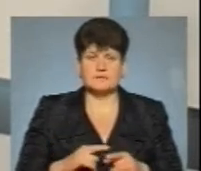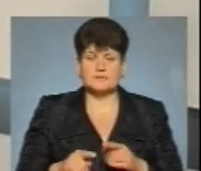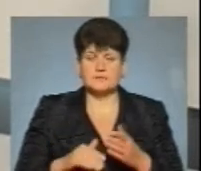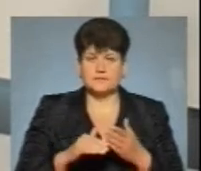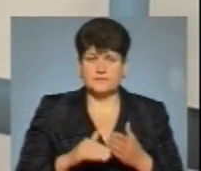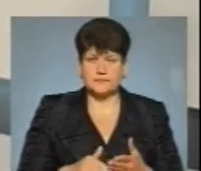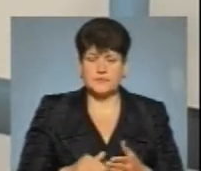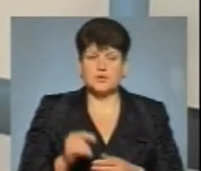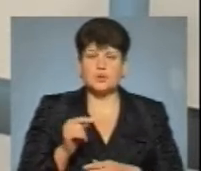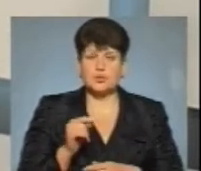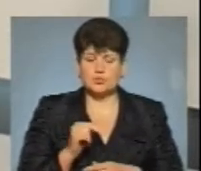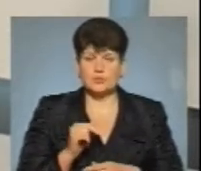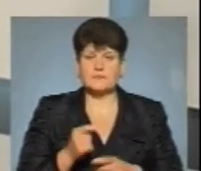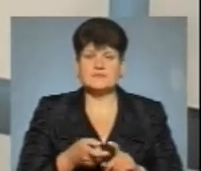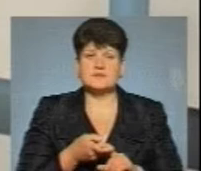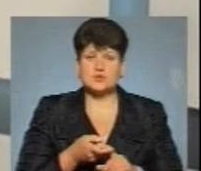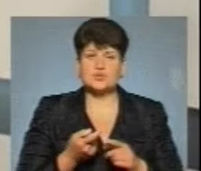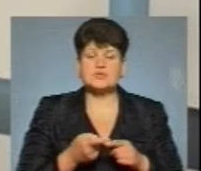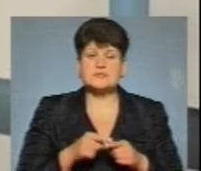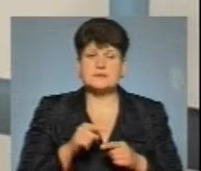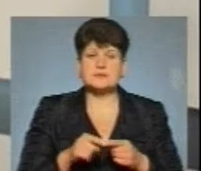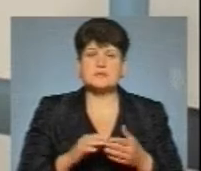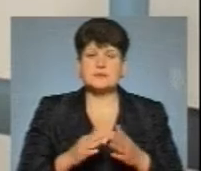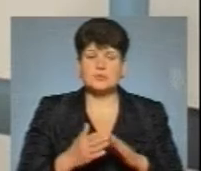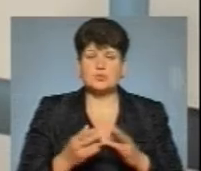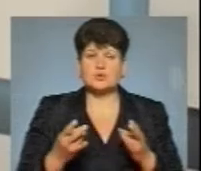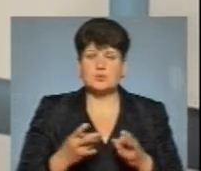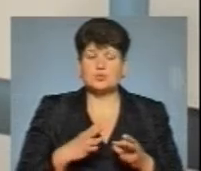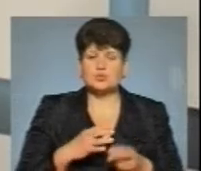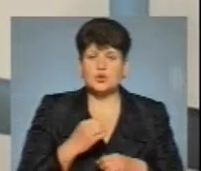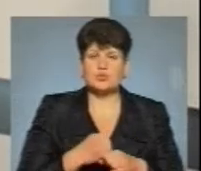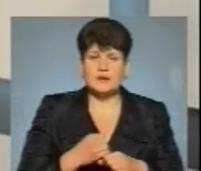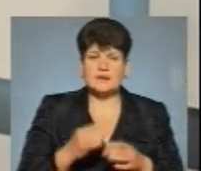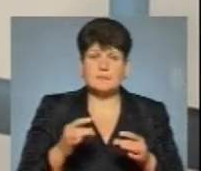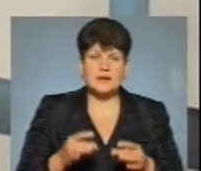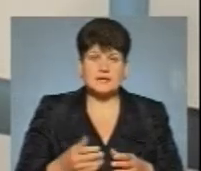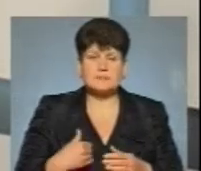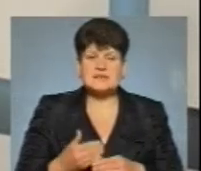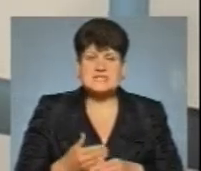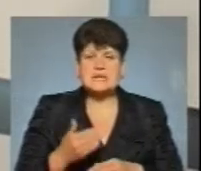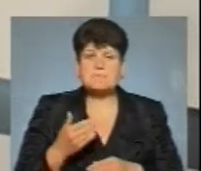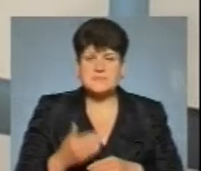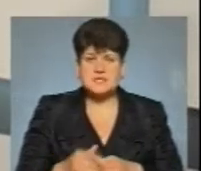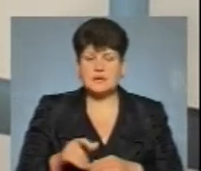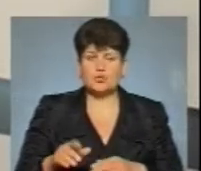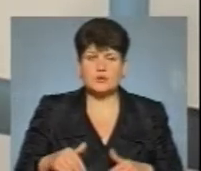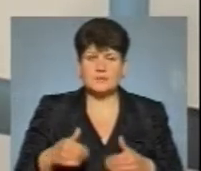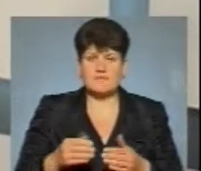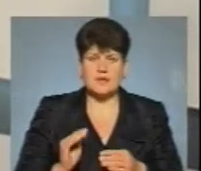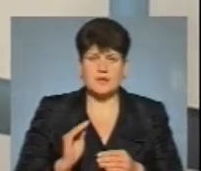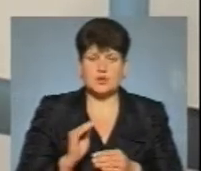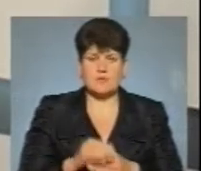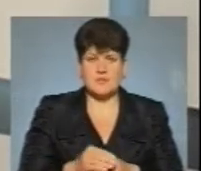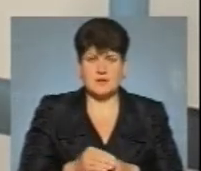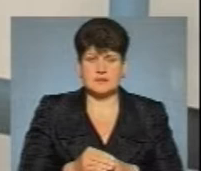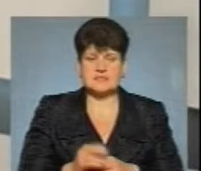Тому в зв'язку з ситуацією десь потрібно було розробляти ті пакети, і ми десь запізненням людям давали ті доплати.